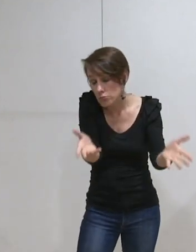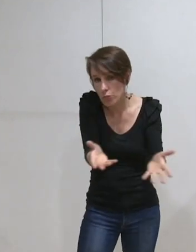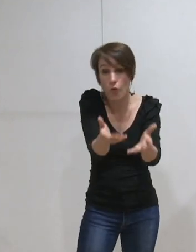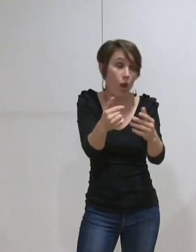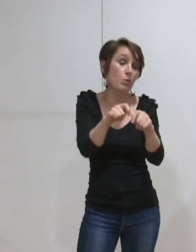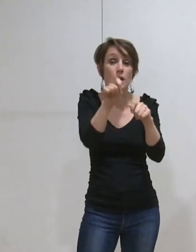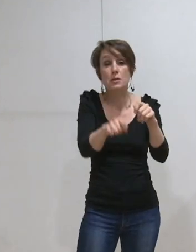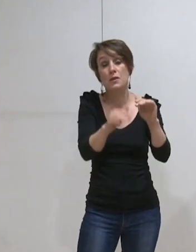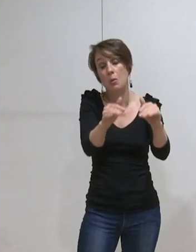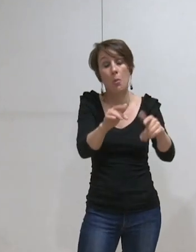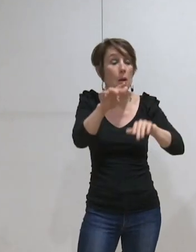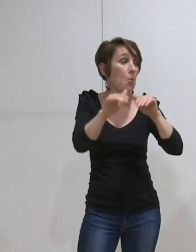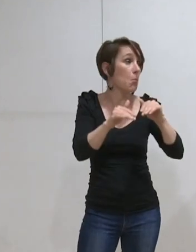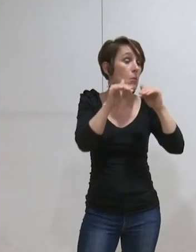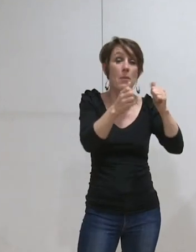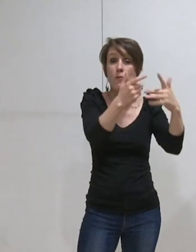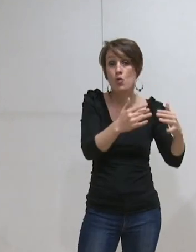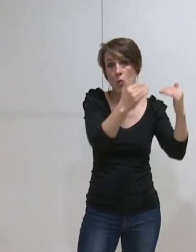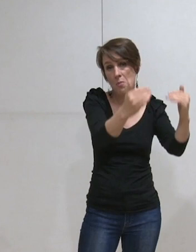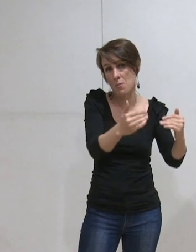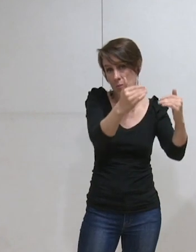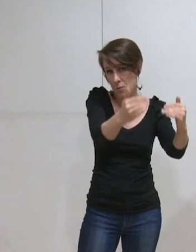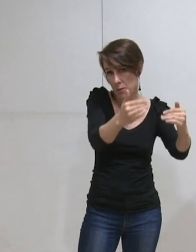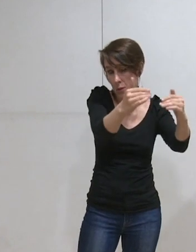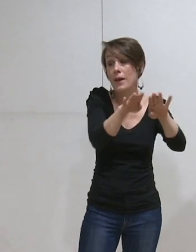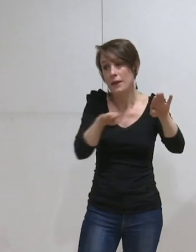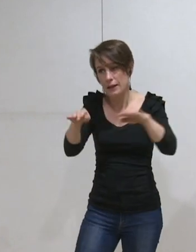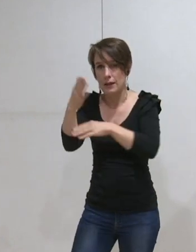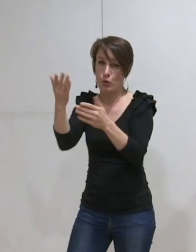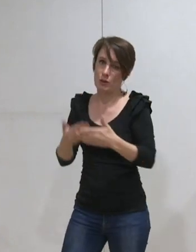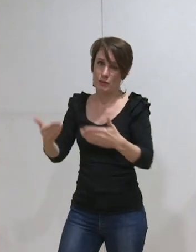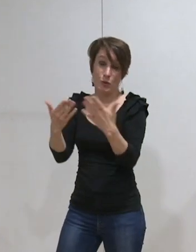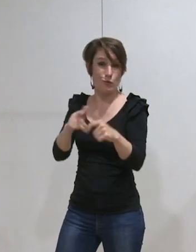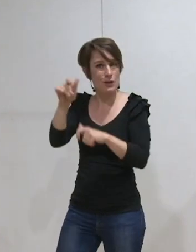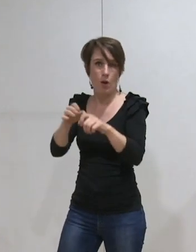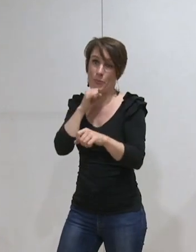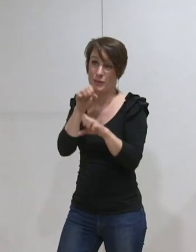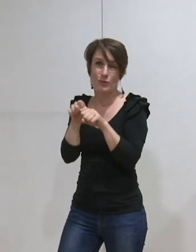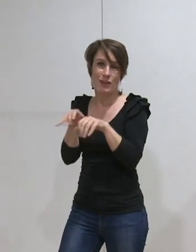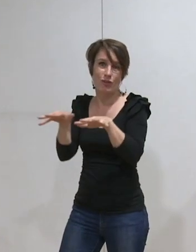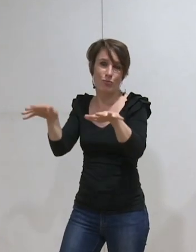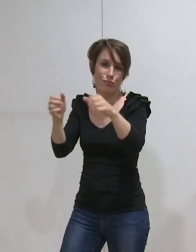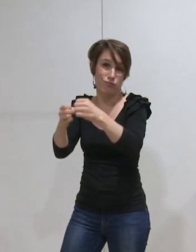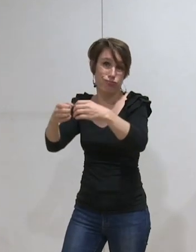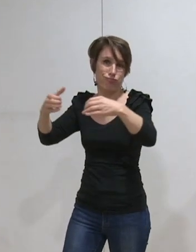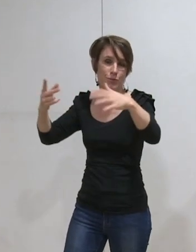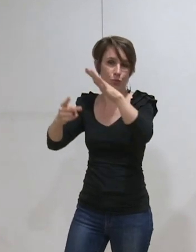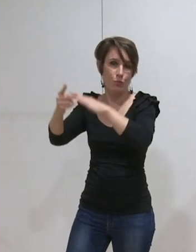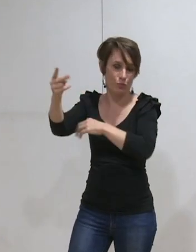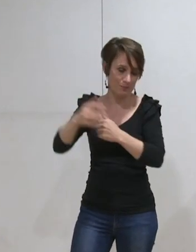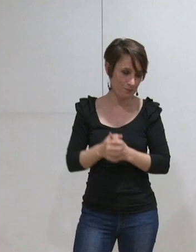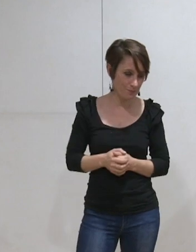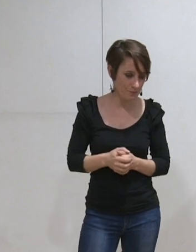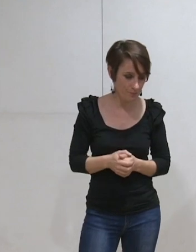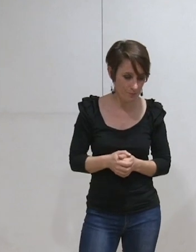évidemment l'enjeu du vieillissement de la population sur ce constat qui est que nous avons besoin de PR de de produire du du logement